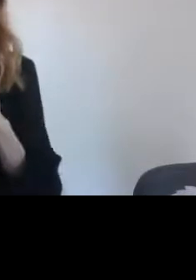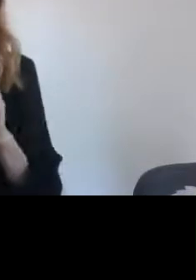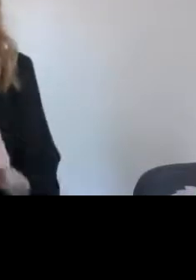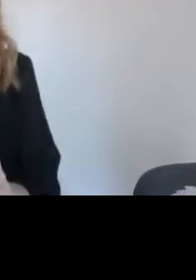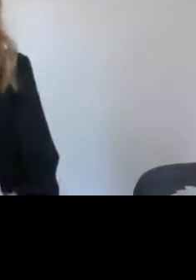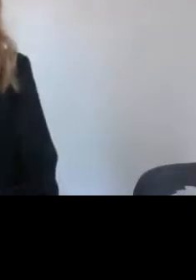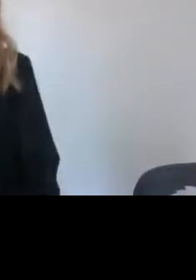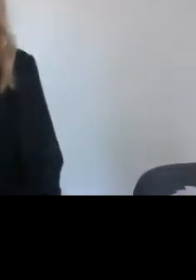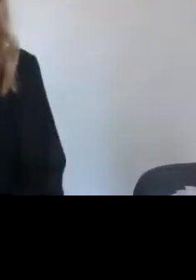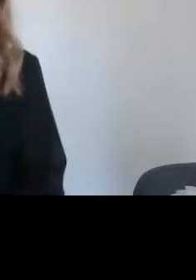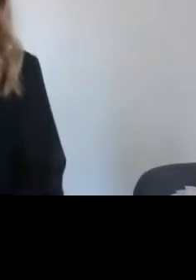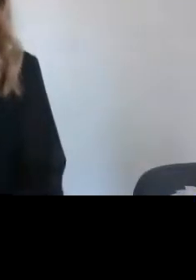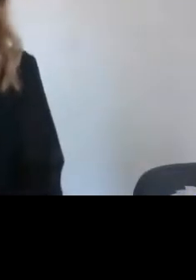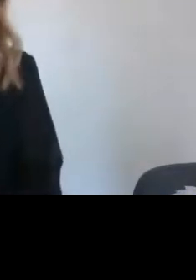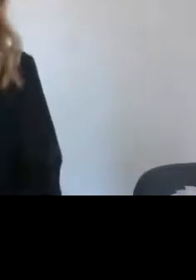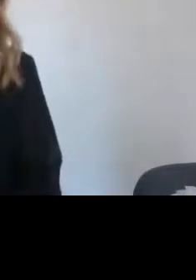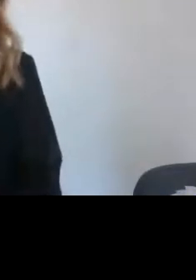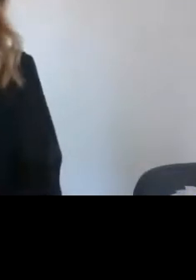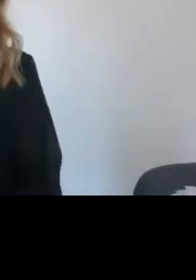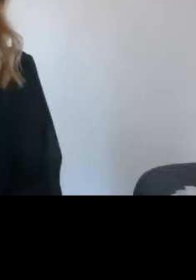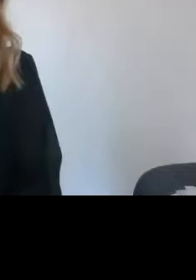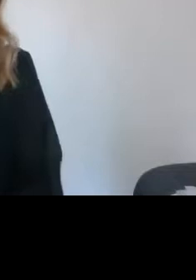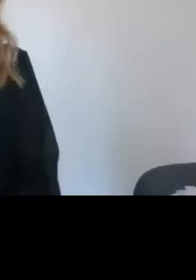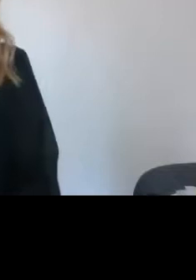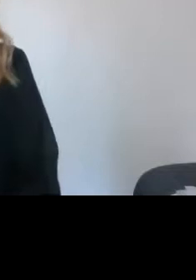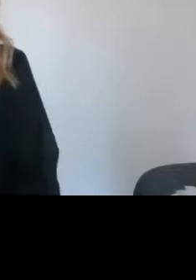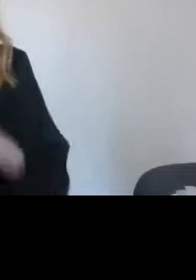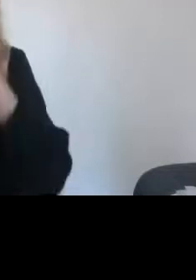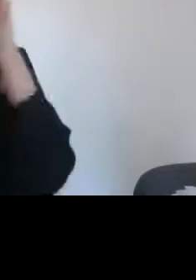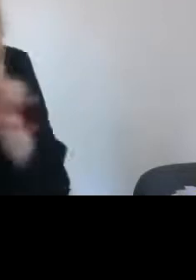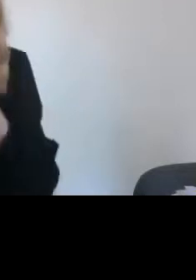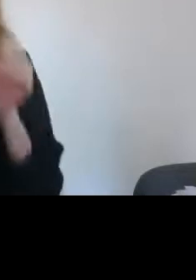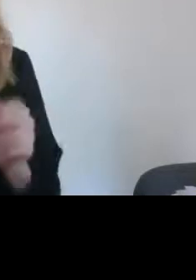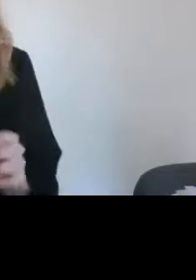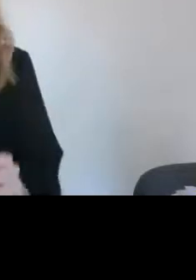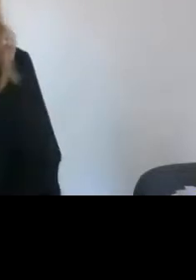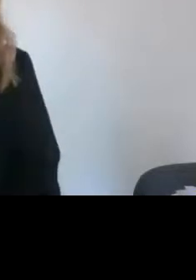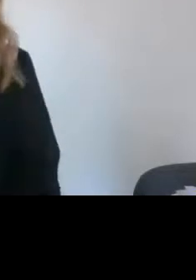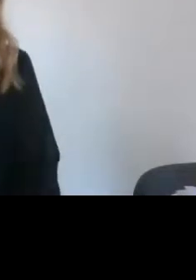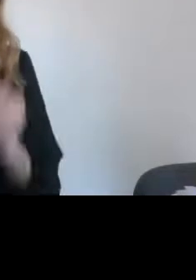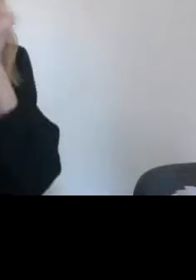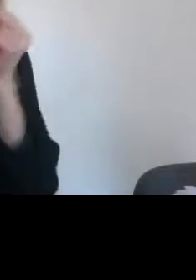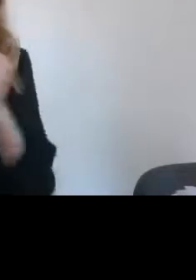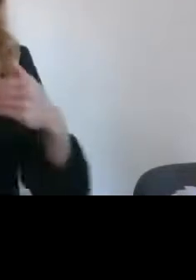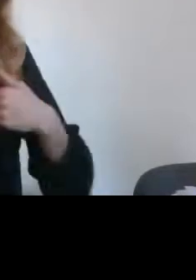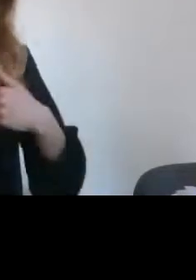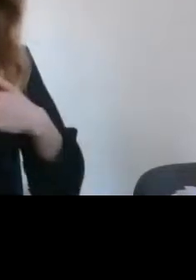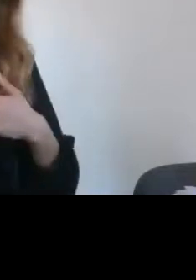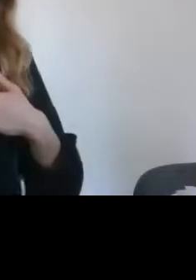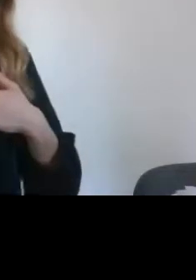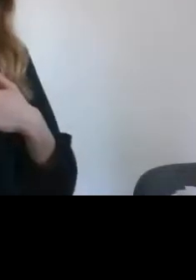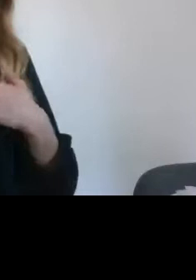1. Η επόμενη ομιλήτριά μας θα μιλήσει στα αγγλικά, οπότε θα μιλήσω και εγώ στα αγγλικά για να την καλήσω.